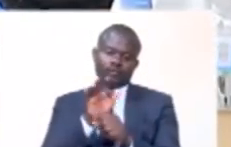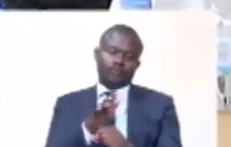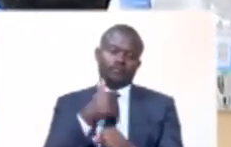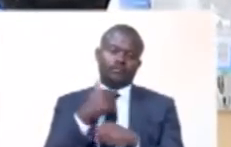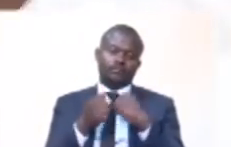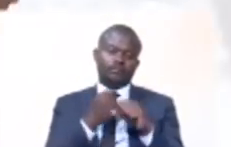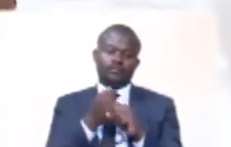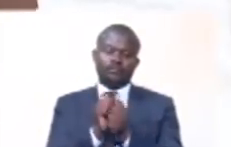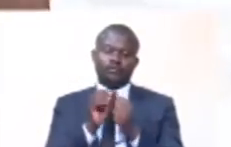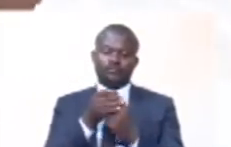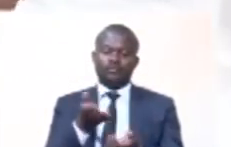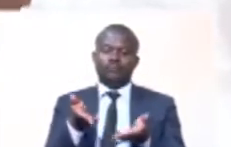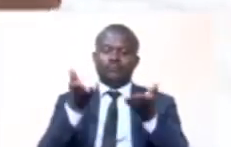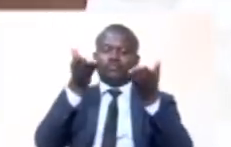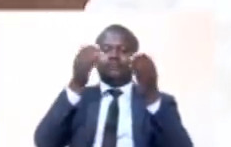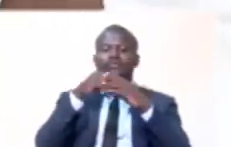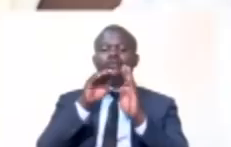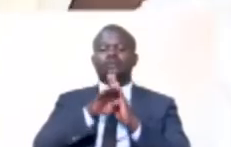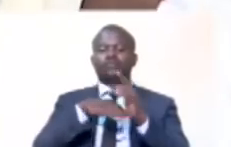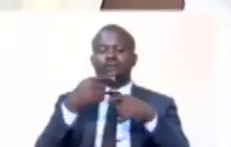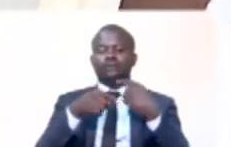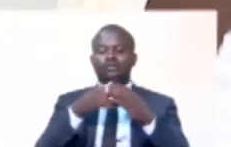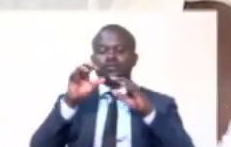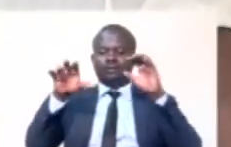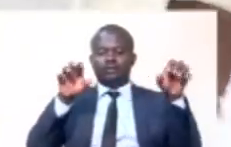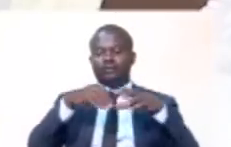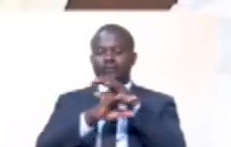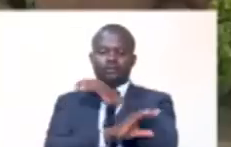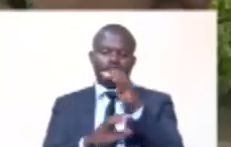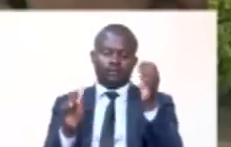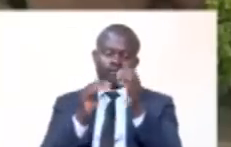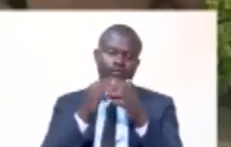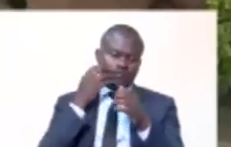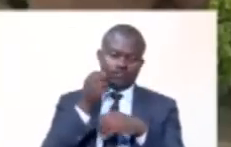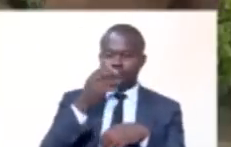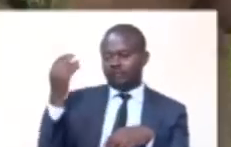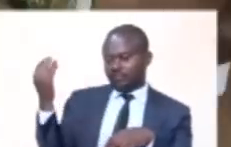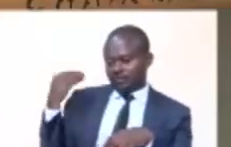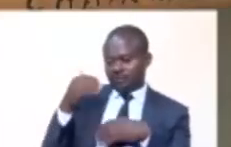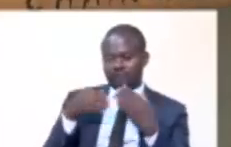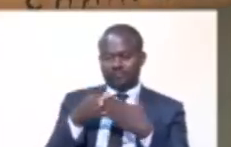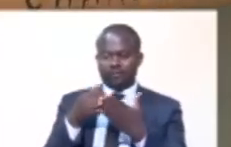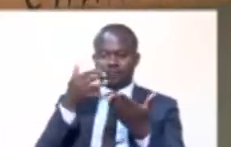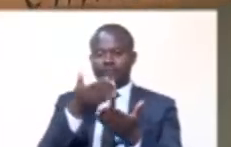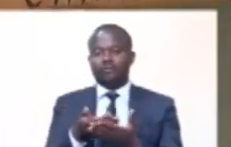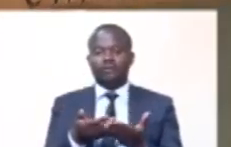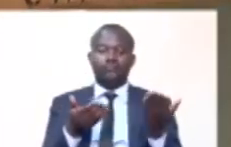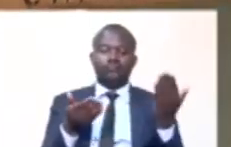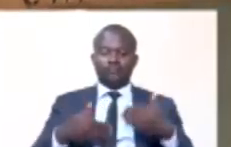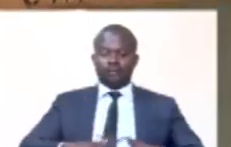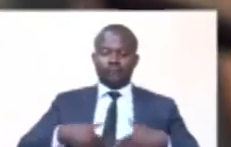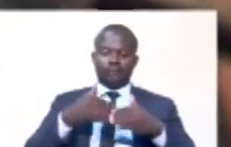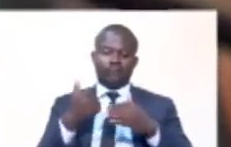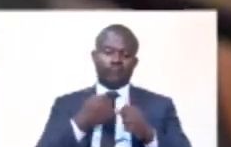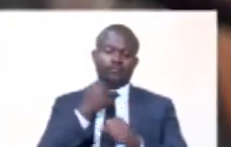ku myaka 18 kuzamura. Gahunda yahise ikomereza hirya no hino mu gihugu, ndetse mu kwezi gushize urukingo rugera no ku ngimbi n'abangavu